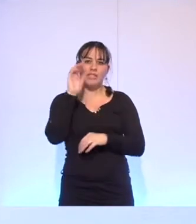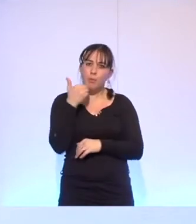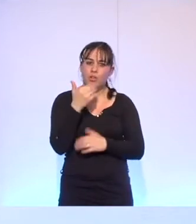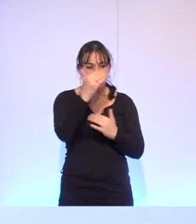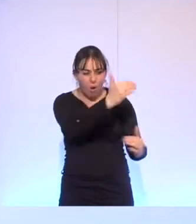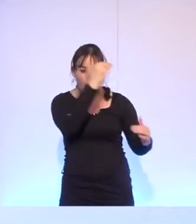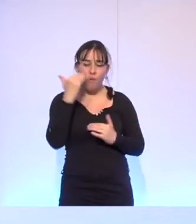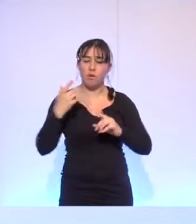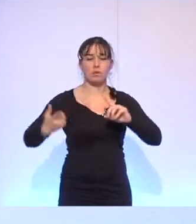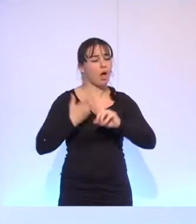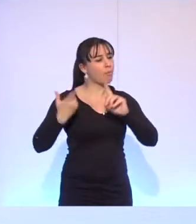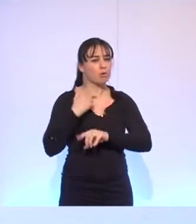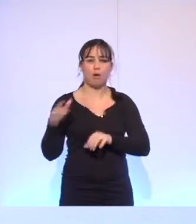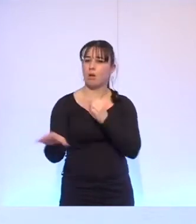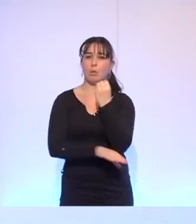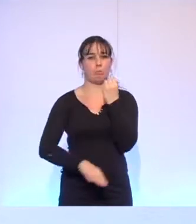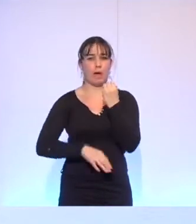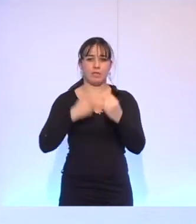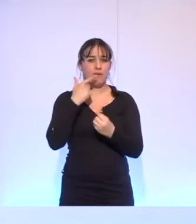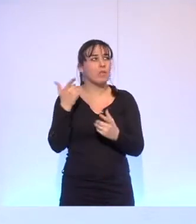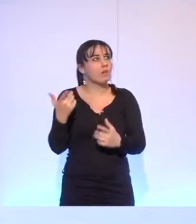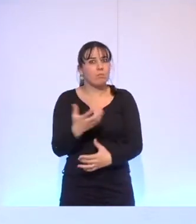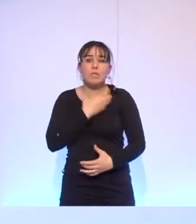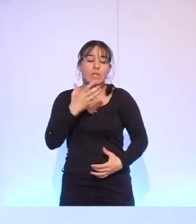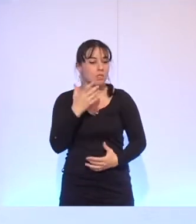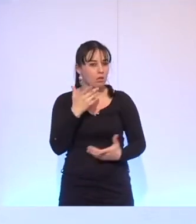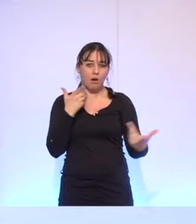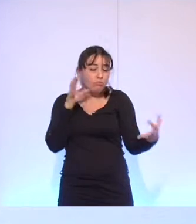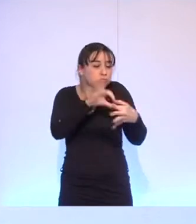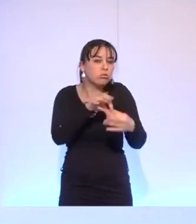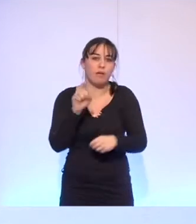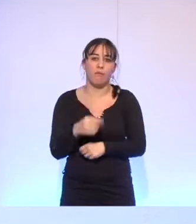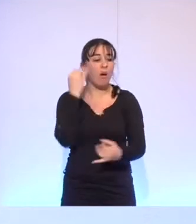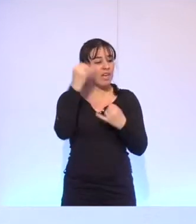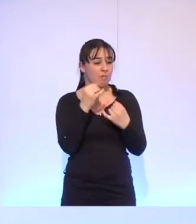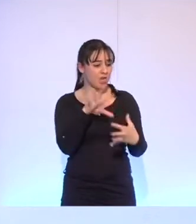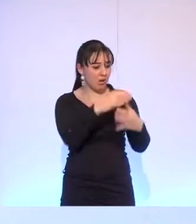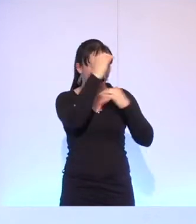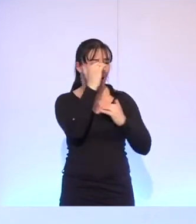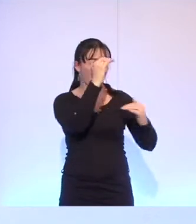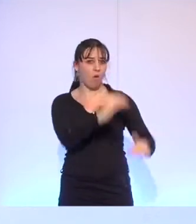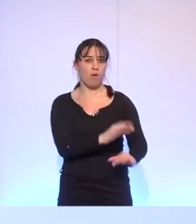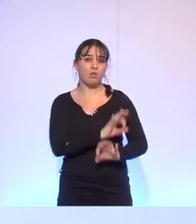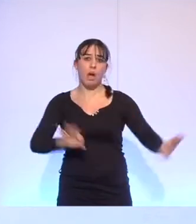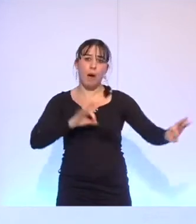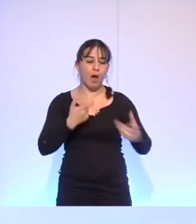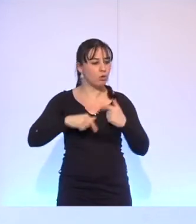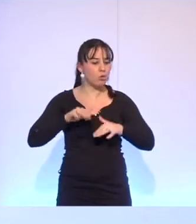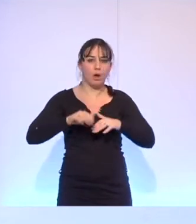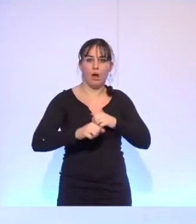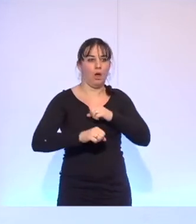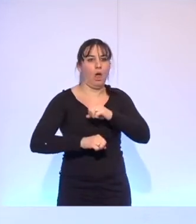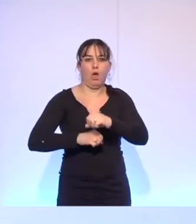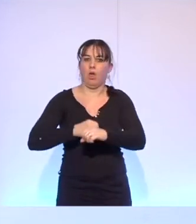la confiance. Elle est ce que nous avons de plus précieux. Sans elle, notre ville est paralysée. Avec la confiance, nous avançons